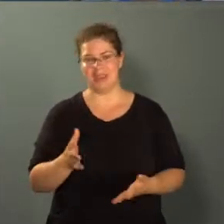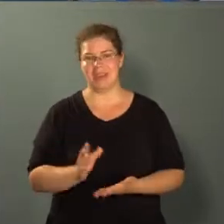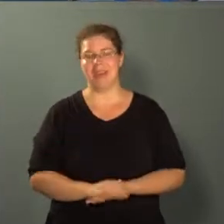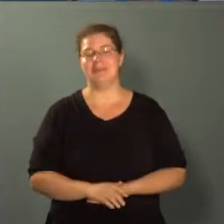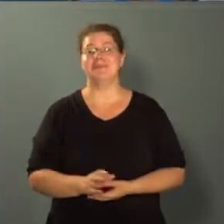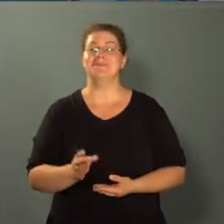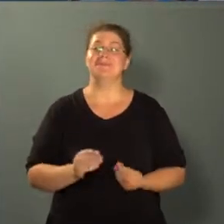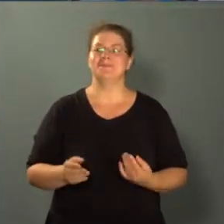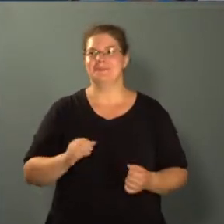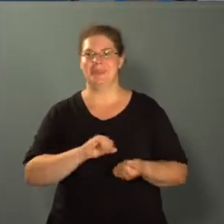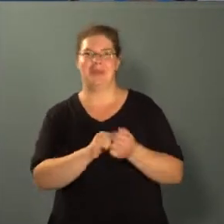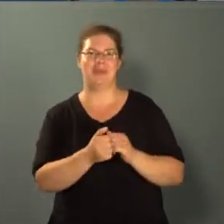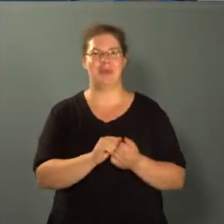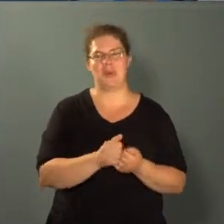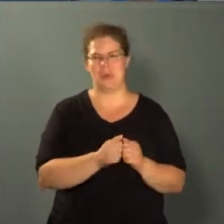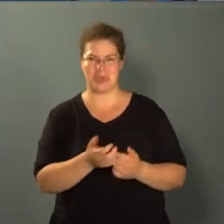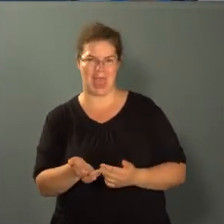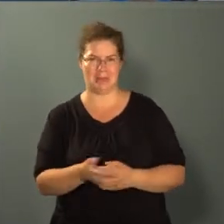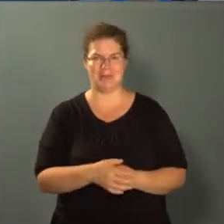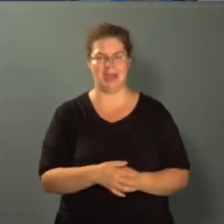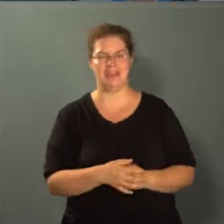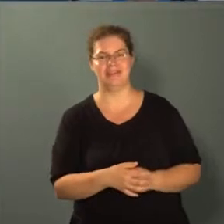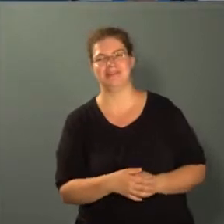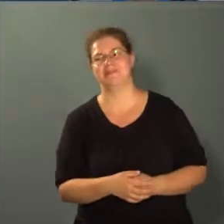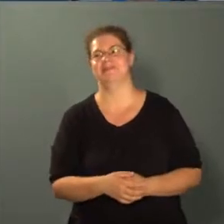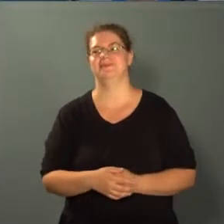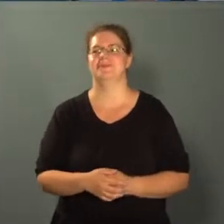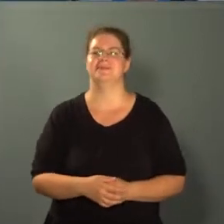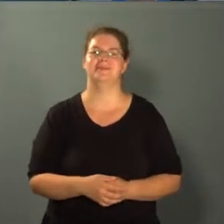mert hát küzdelmes, tehát